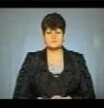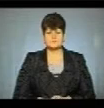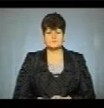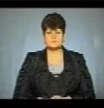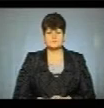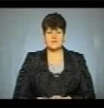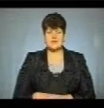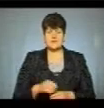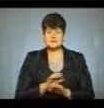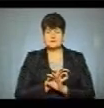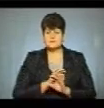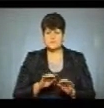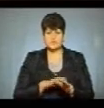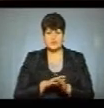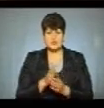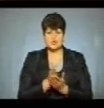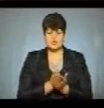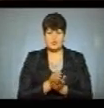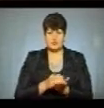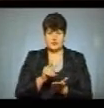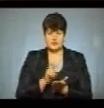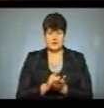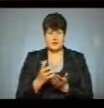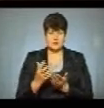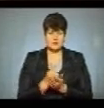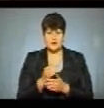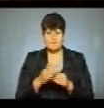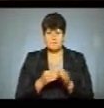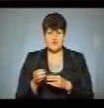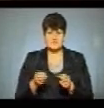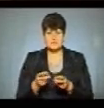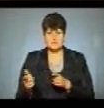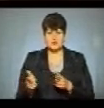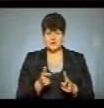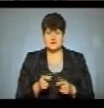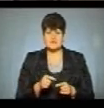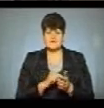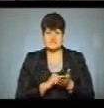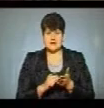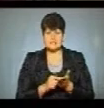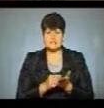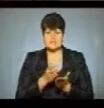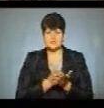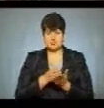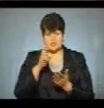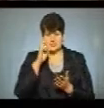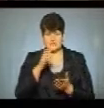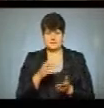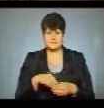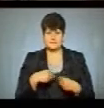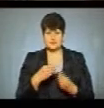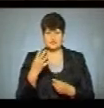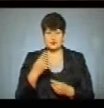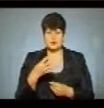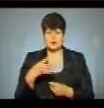За зразкове виконання службового обов'язку та успіхи у професійній підготовці відзнакою за службу державі нагородили